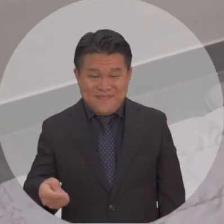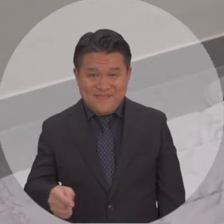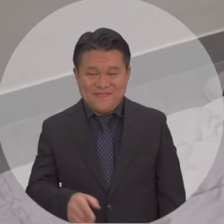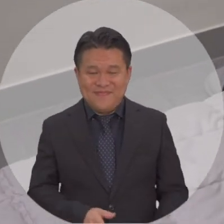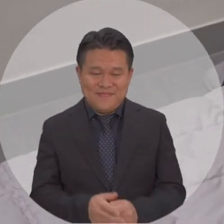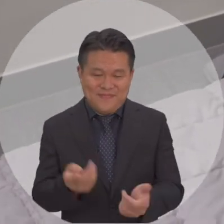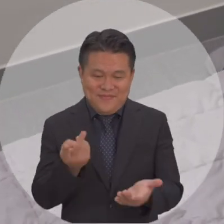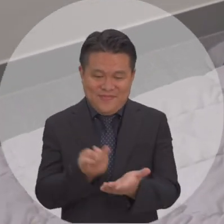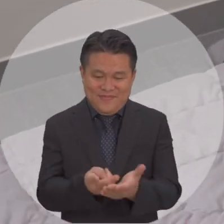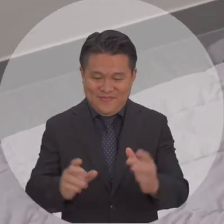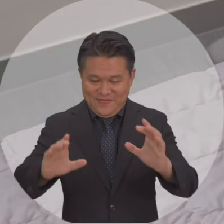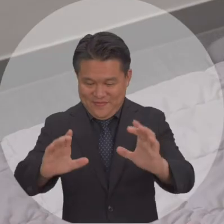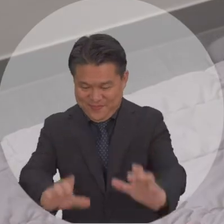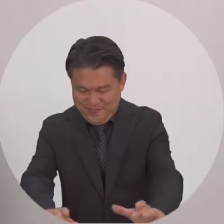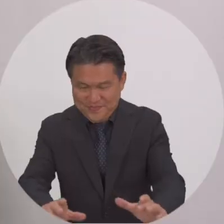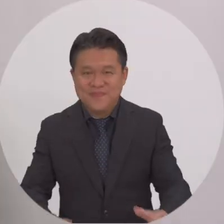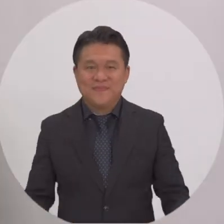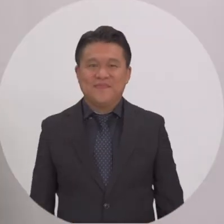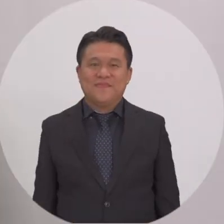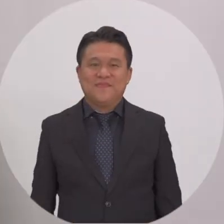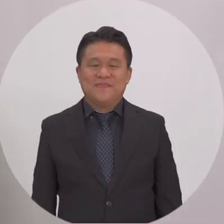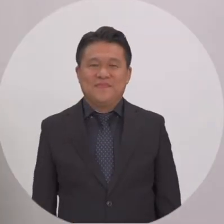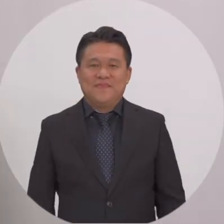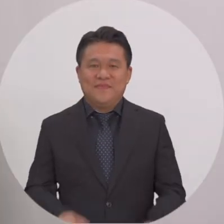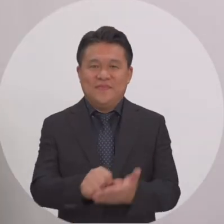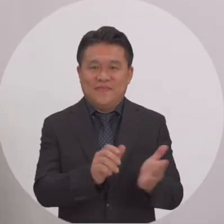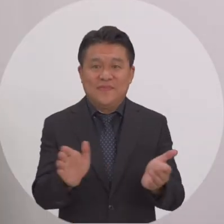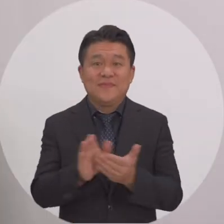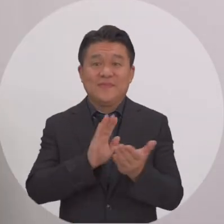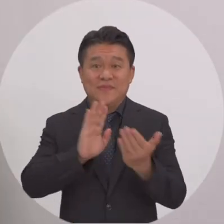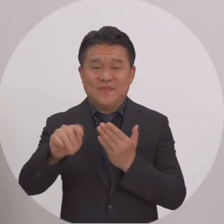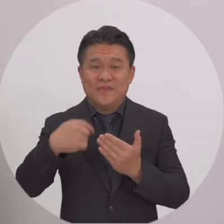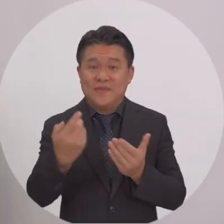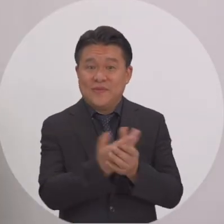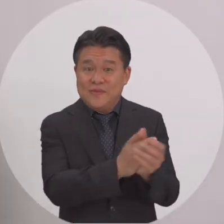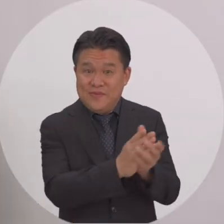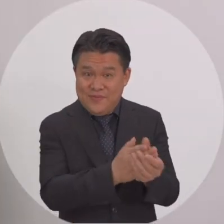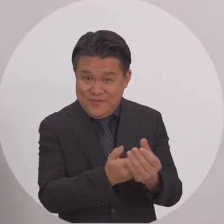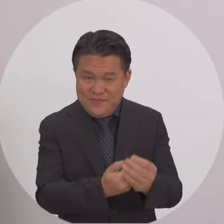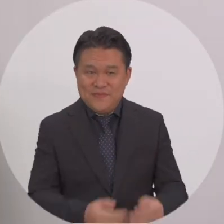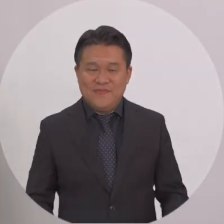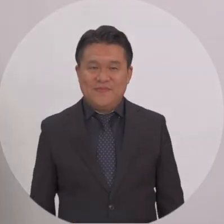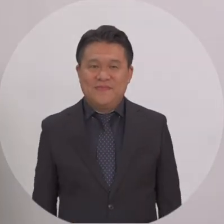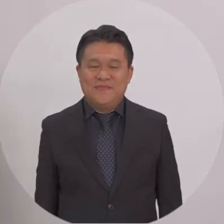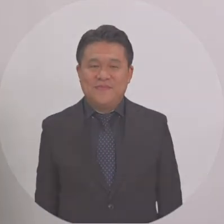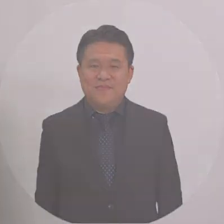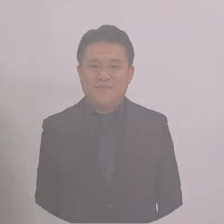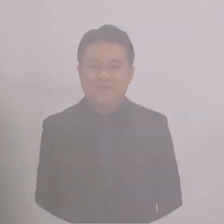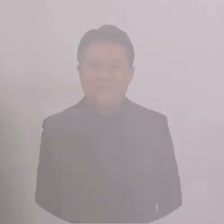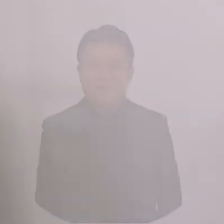머리 가운데에 놓습니다 사용한 물건을 정리하고 손을 씻습니다